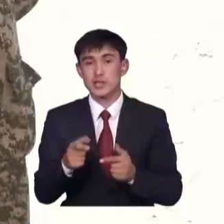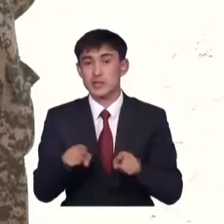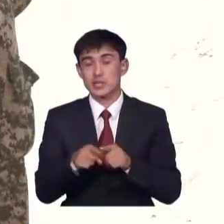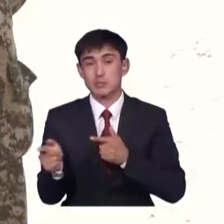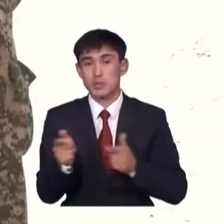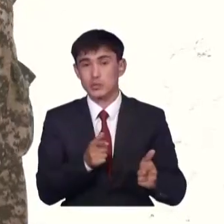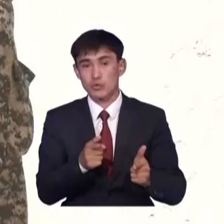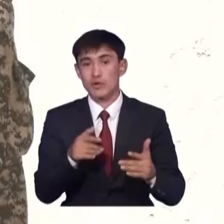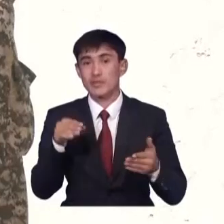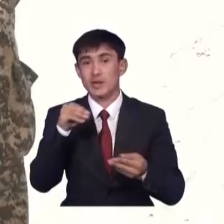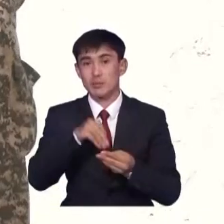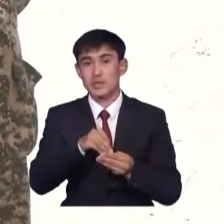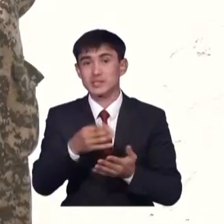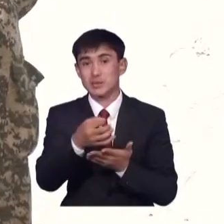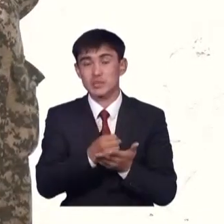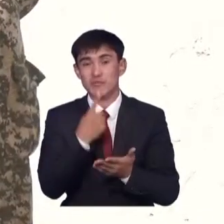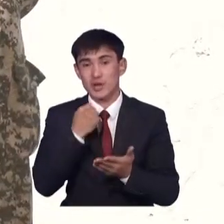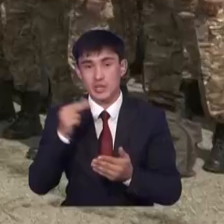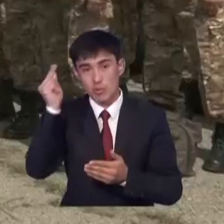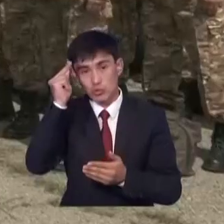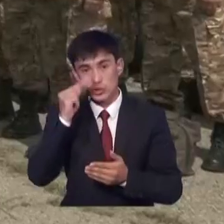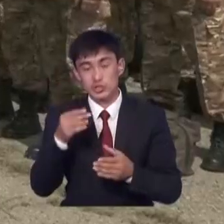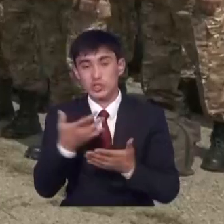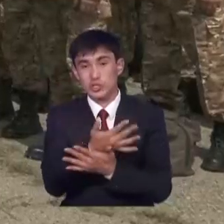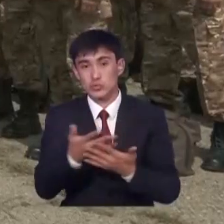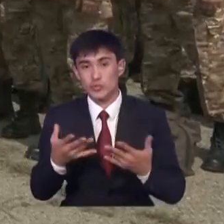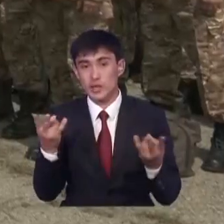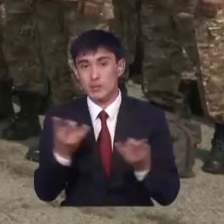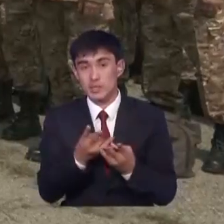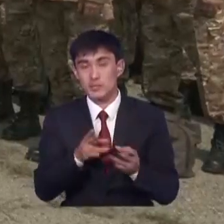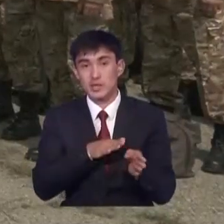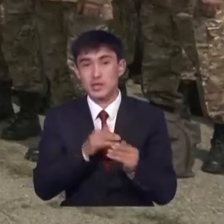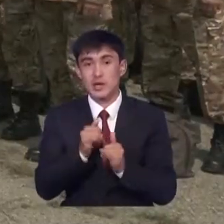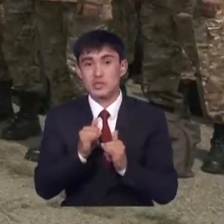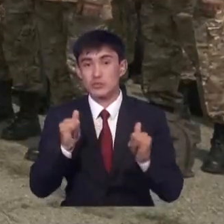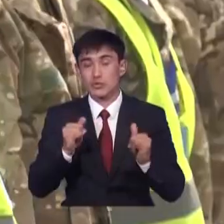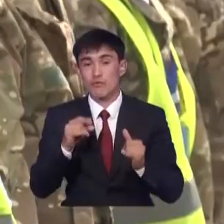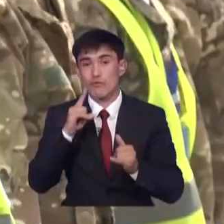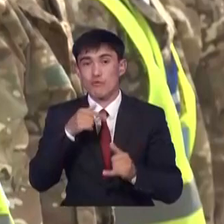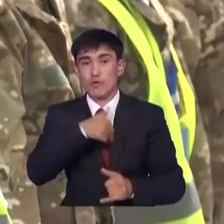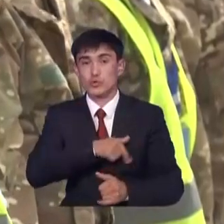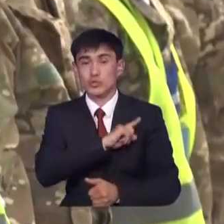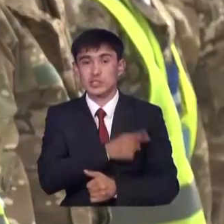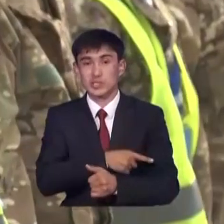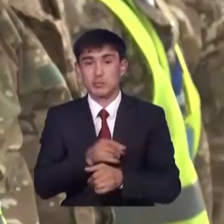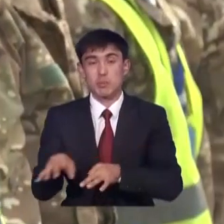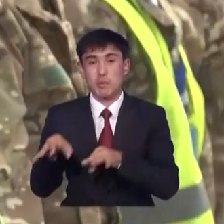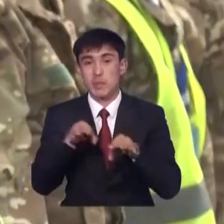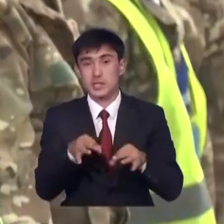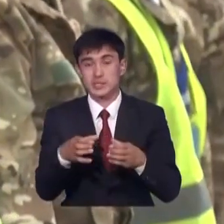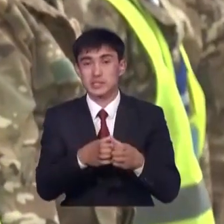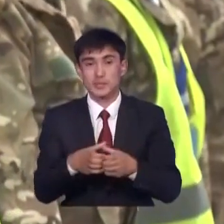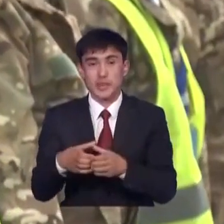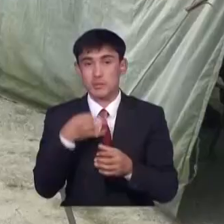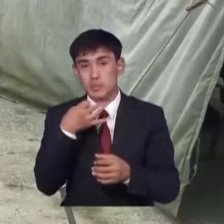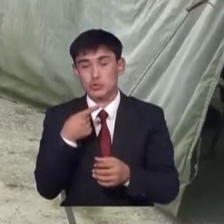также подготовка и накопление в запасе военнообученных ресурсов, необходимых для развертывания вооруженных сил при мобилизации. Стоит